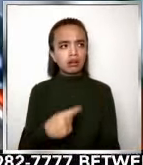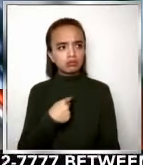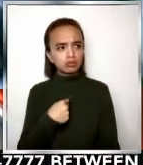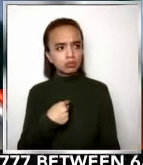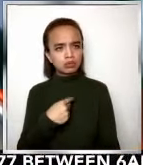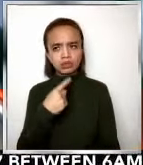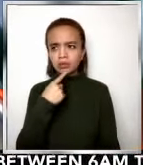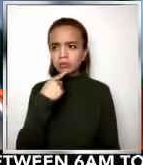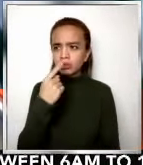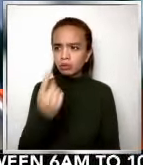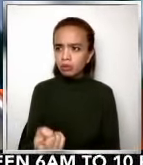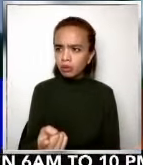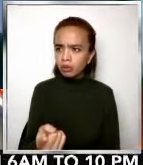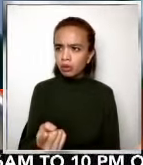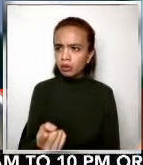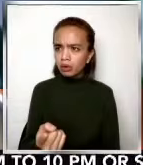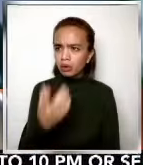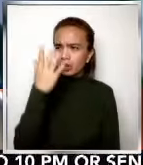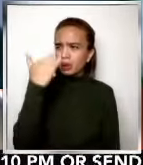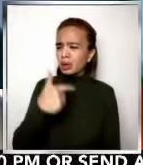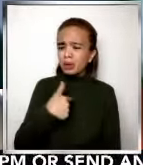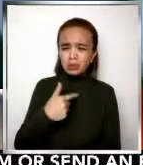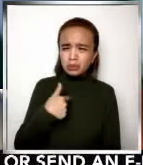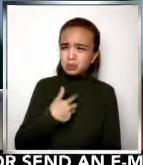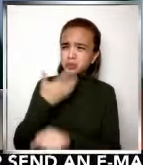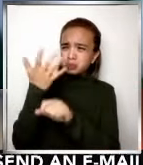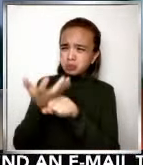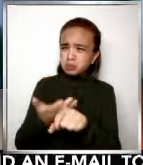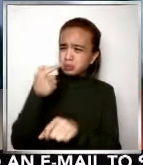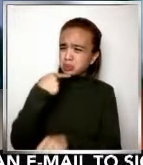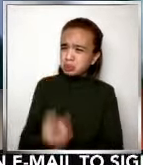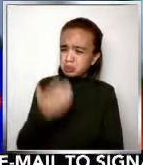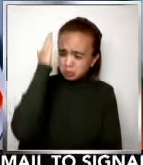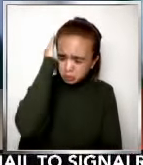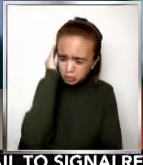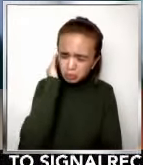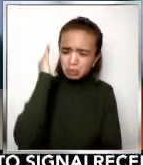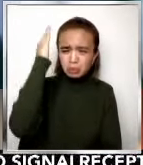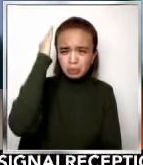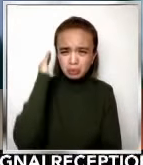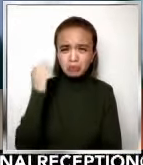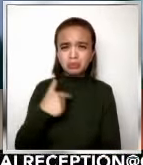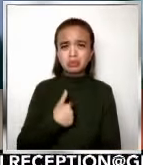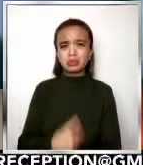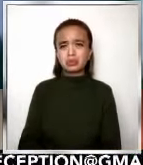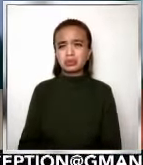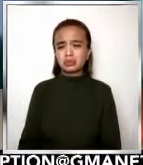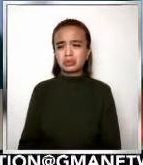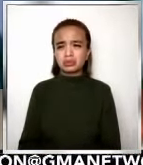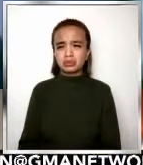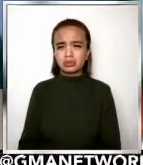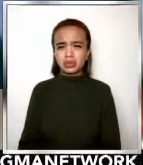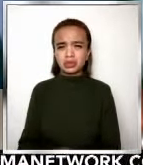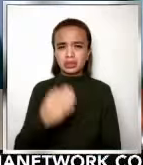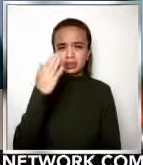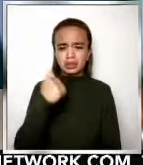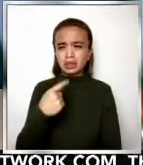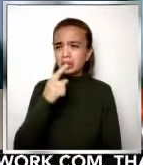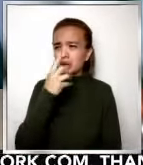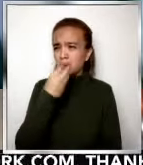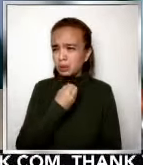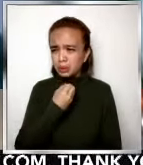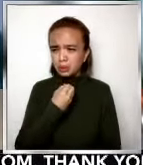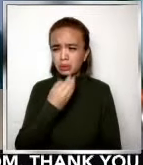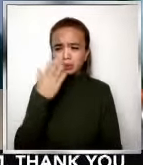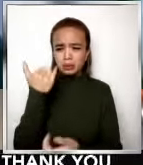Pero nagmakaawa ako man sa anak niya. Nagmakaawa ako pa na mayanin nila ako kasi magpapagamot